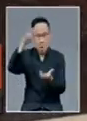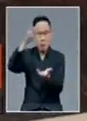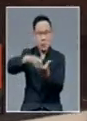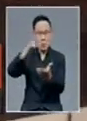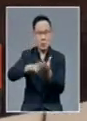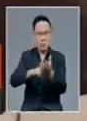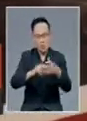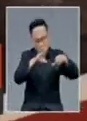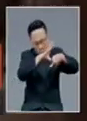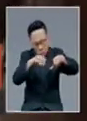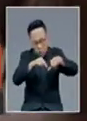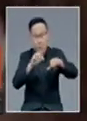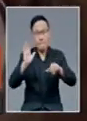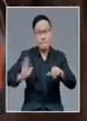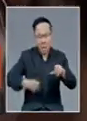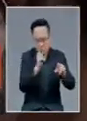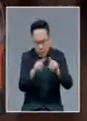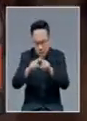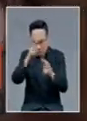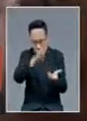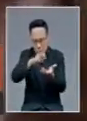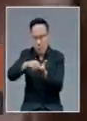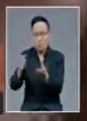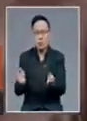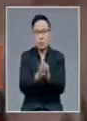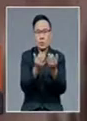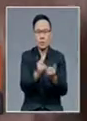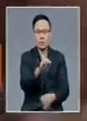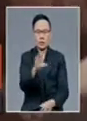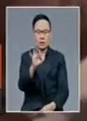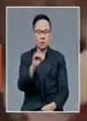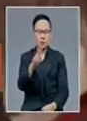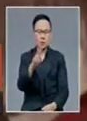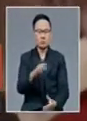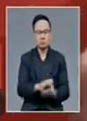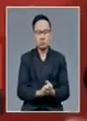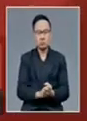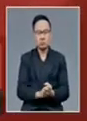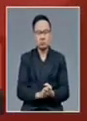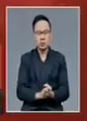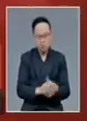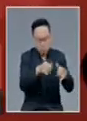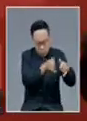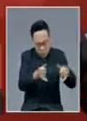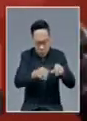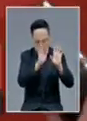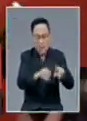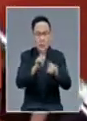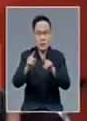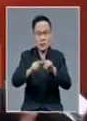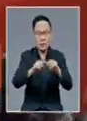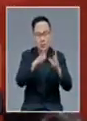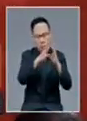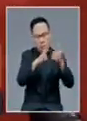ะเบียนสุนัขเข้าสมาคมแล้วทั้งหมดเนี่ย192สายพันธุ์ด้วยกันเขาบอกว่าสุนัขพันธุ์คอยเกอร์ฮอนเจเนี่ยนะ